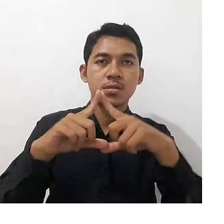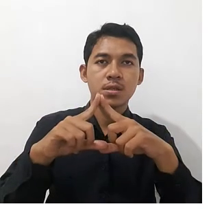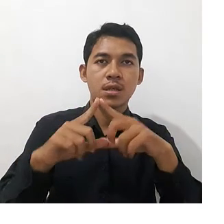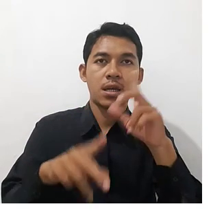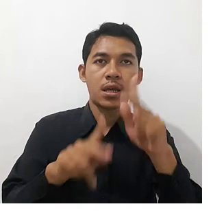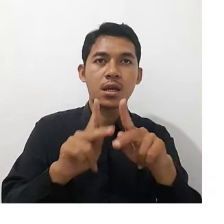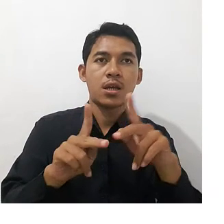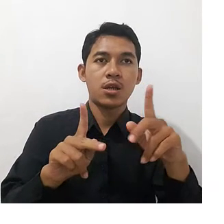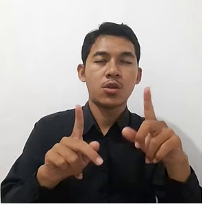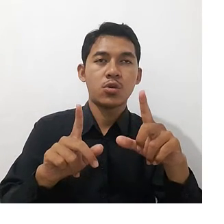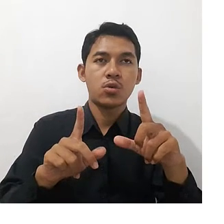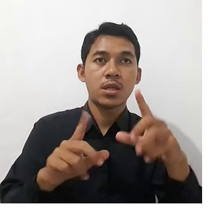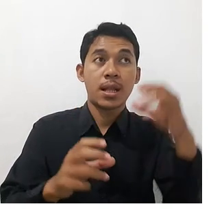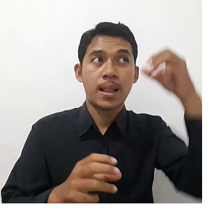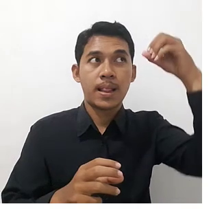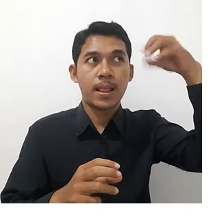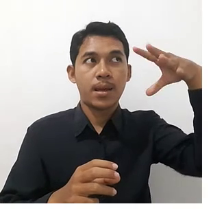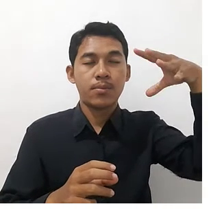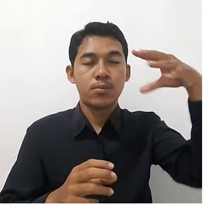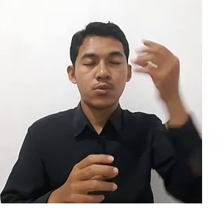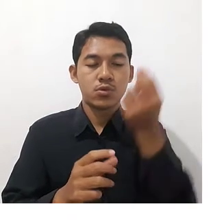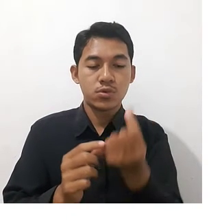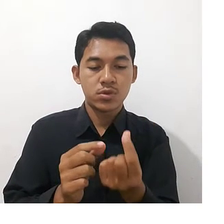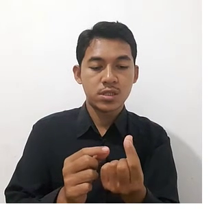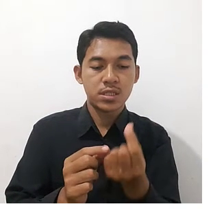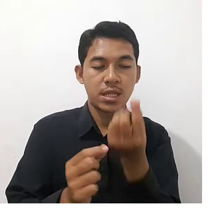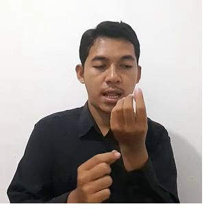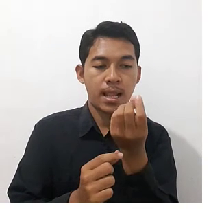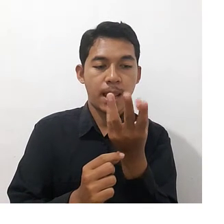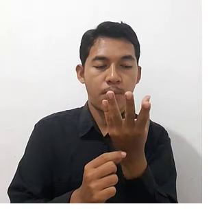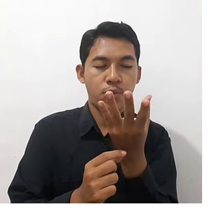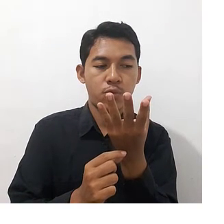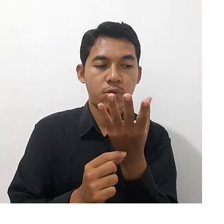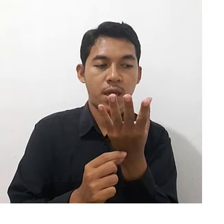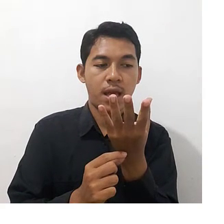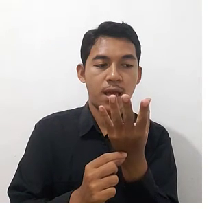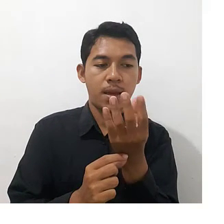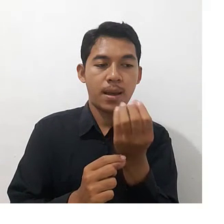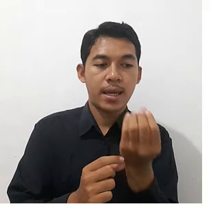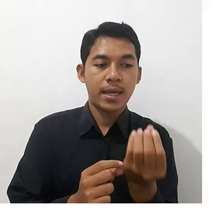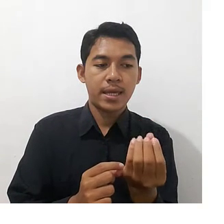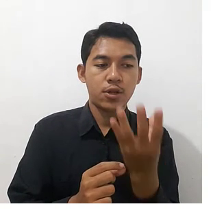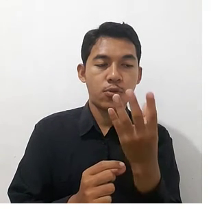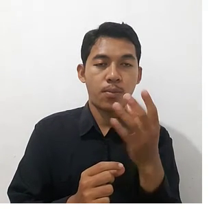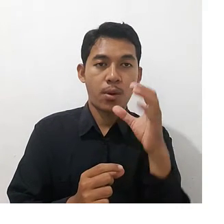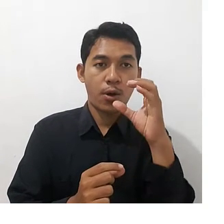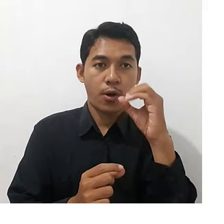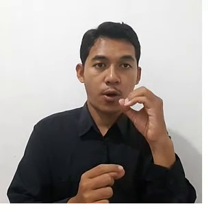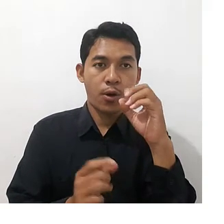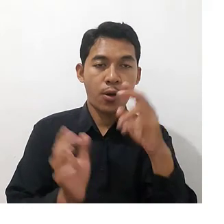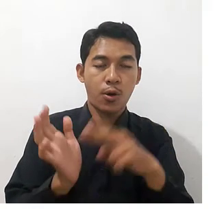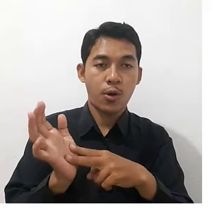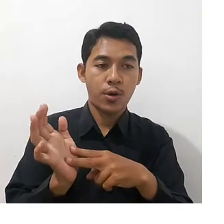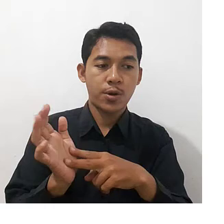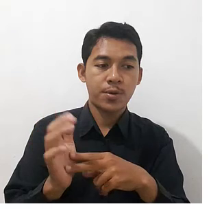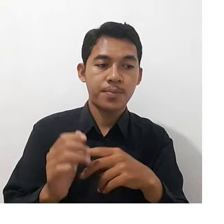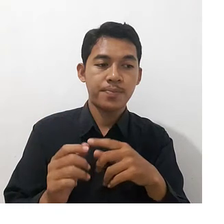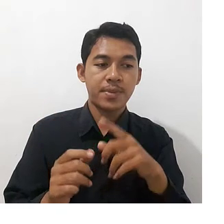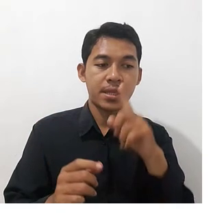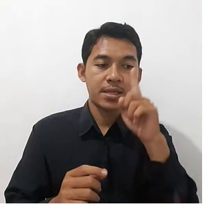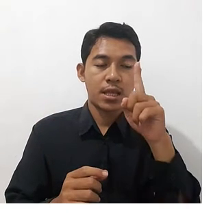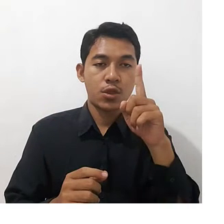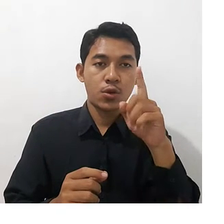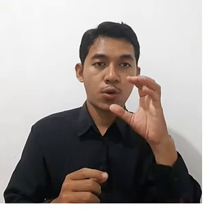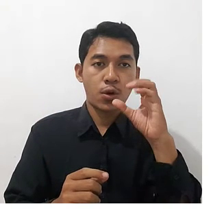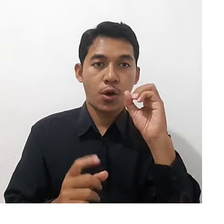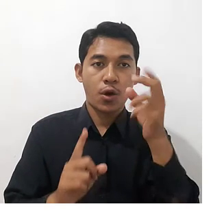Jadi kalau LED-nya tuh nyala, misalkan ada lampu LED nih ya, lampu LED itu tuh. LED itu misalkan nyala gitu tuh atau on. Nah, itu kita anggap sebagai nilai satu. Sementara